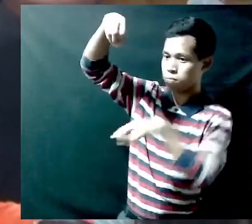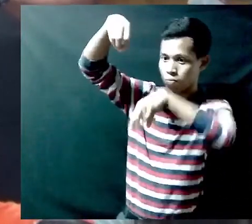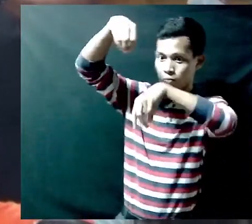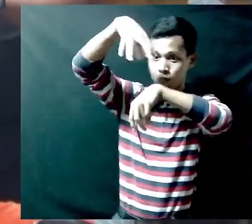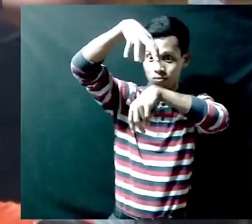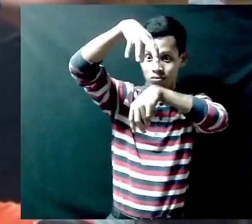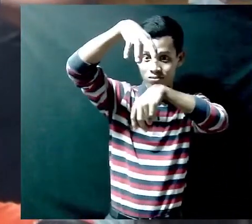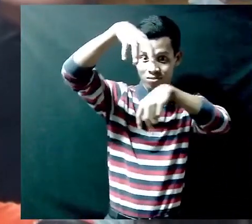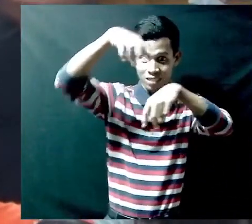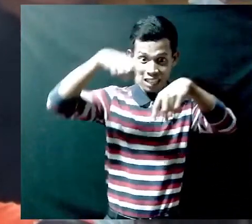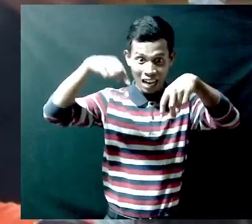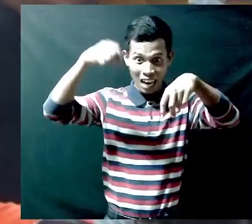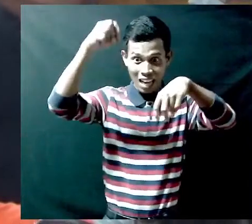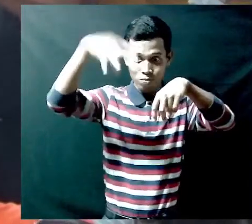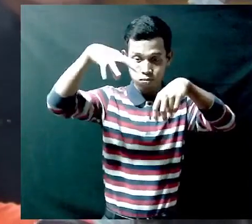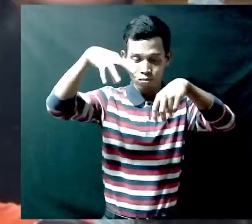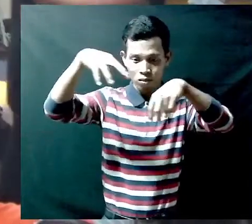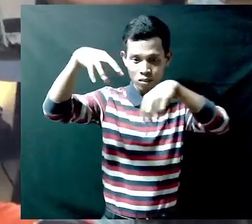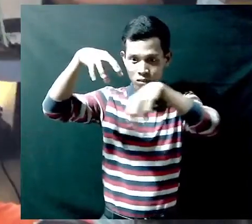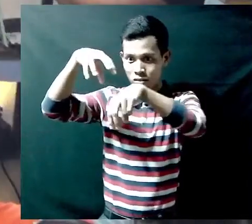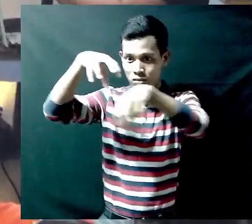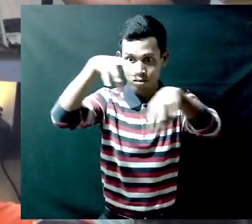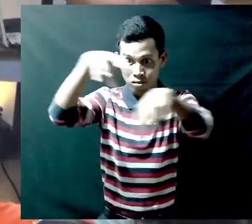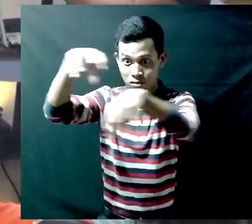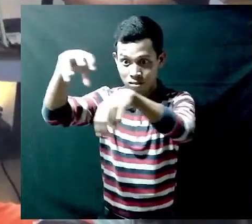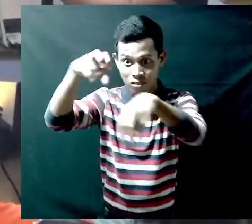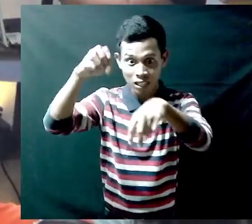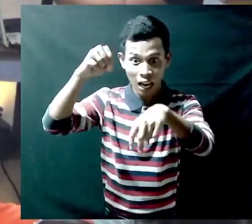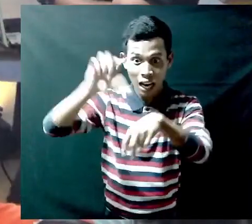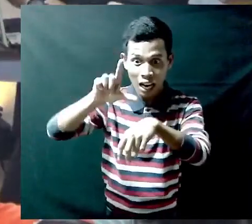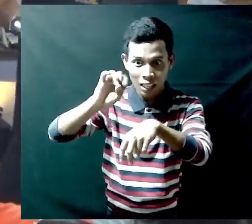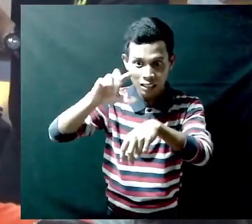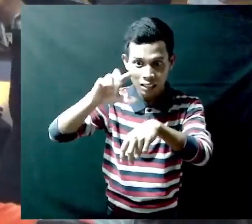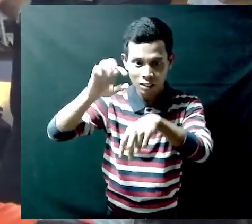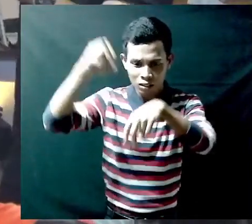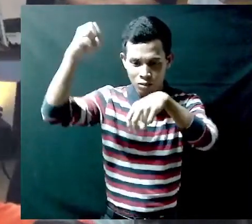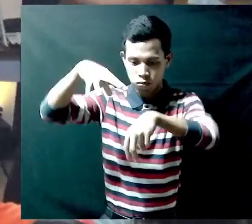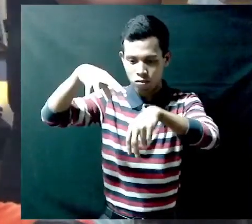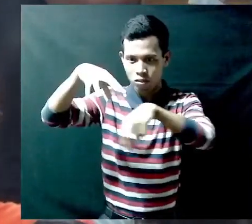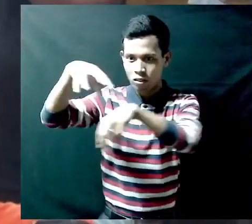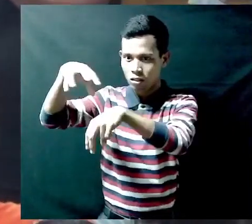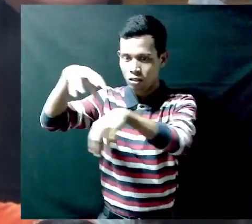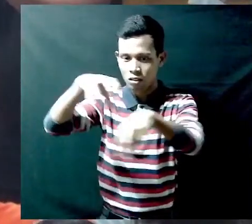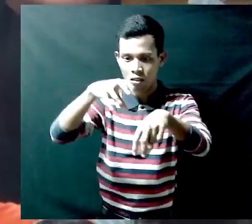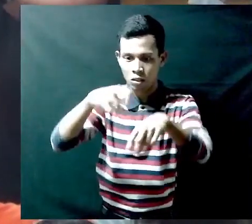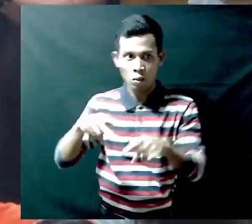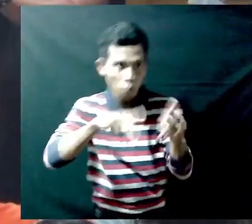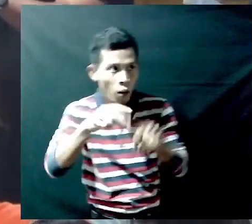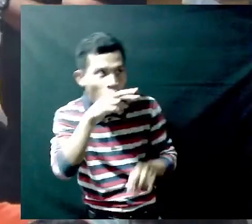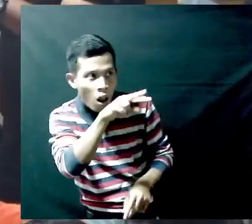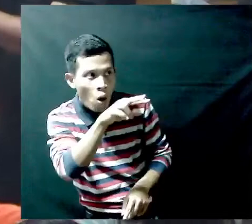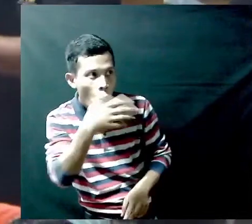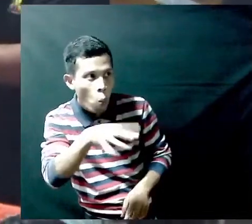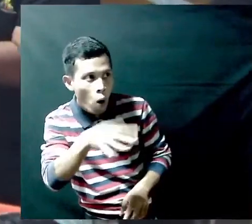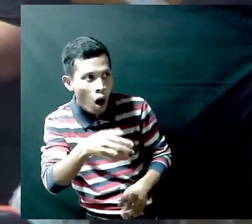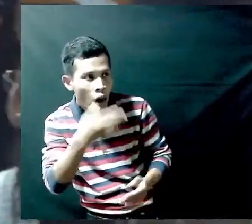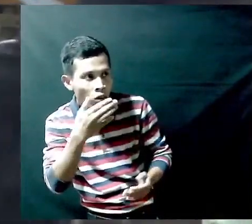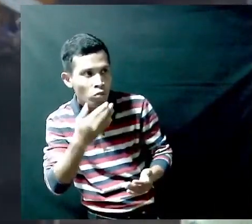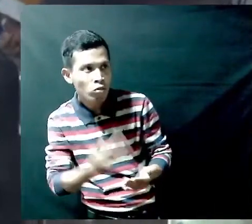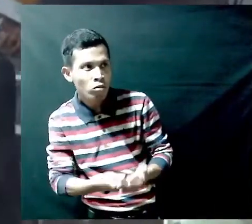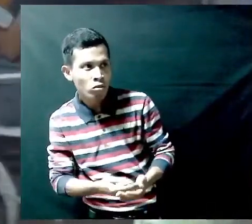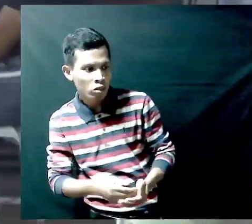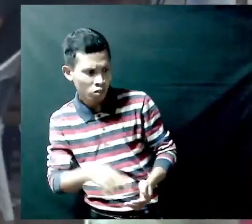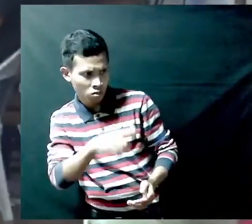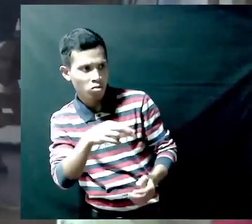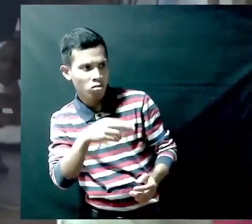mo pwedeng iwasan yan. Hindi masama yung ang tao, yung spotlight nila, gumanon sa'yo pag may ginawa kang maganda para sa Diyos, gaganon, hindi